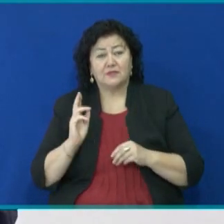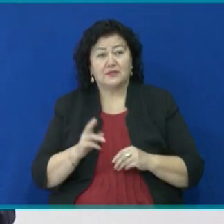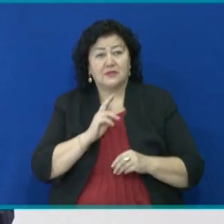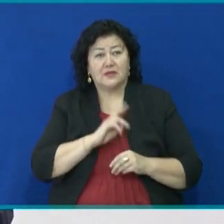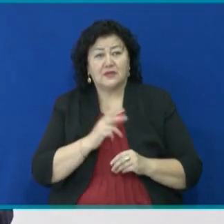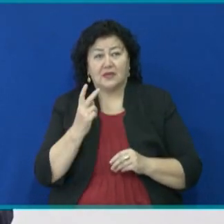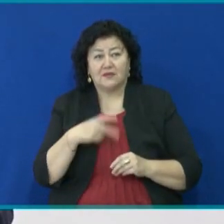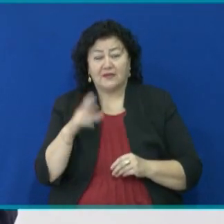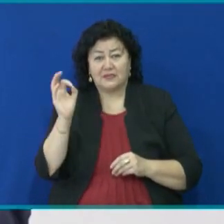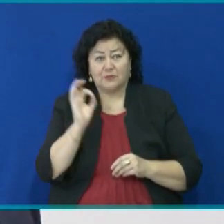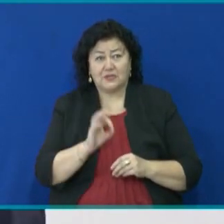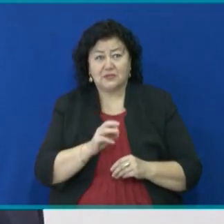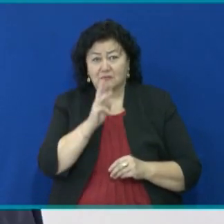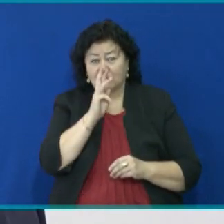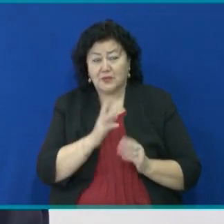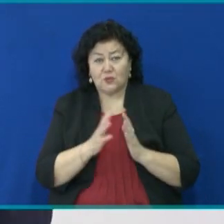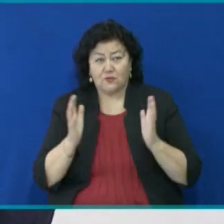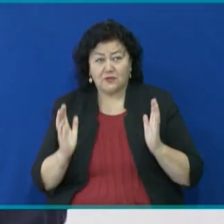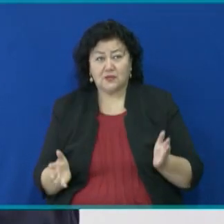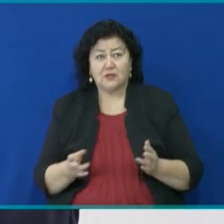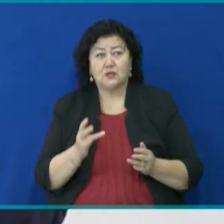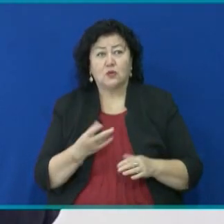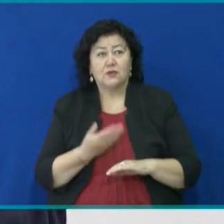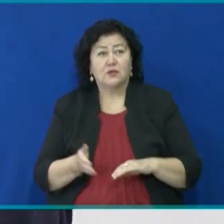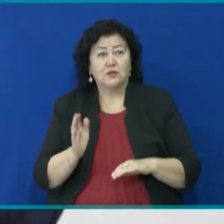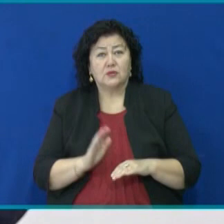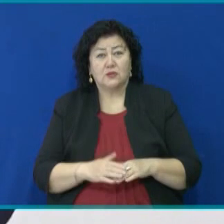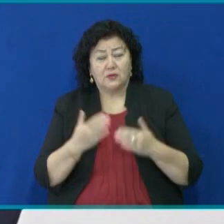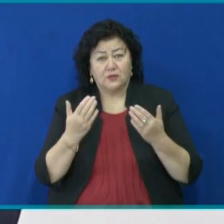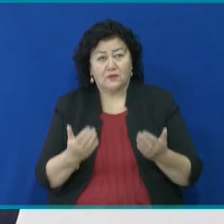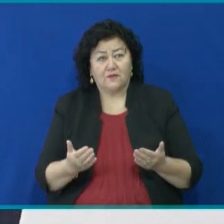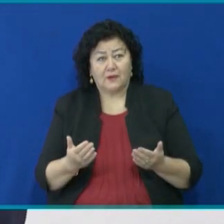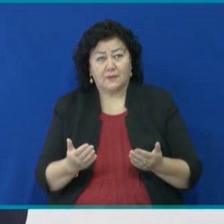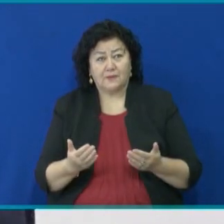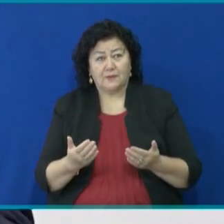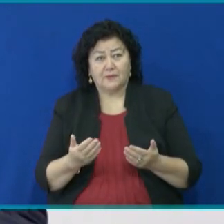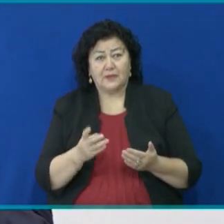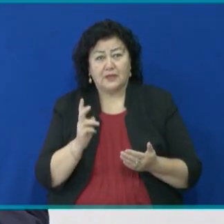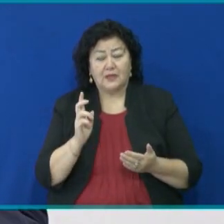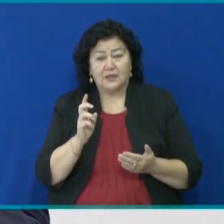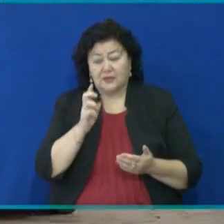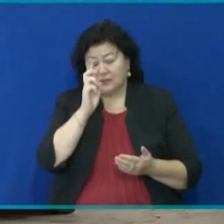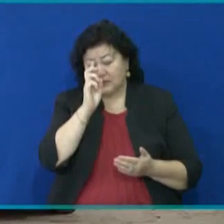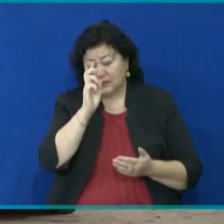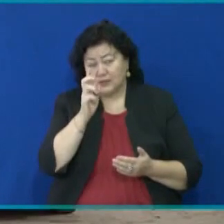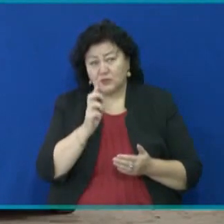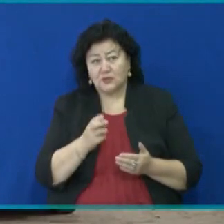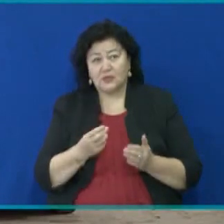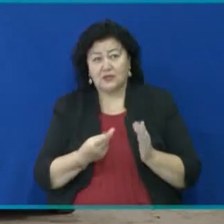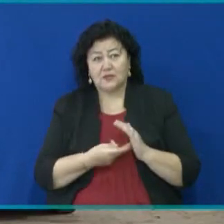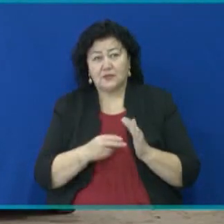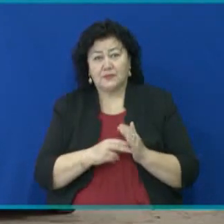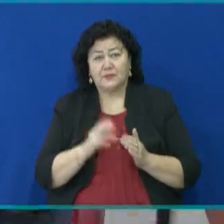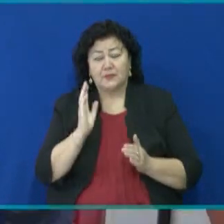біз жалақыларды өсіреміз. Бірақ ауыртпашылықты сіздерге бермей, қазір бюджеттен қарастырып отырмыз. Ел